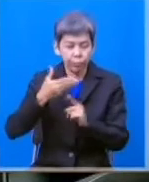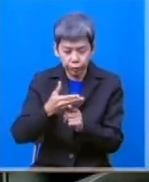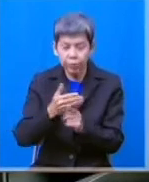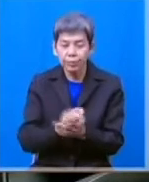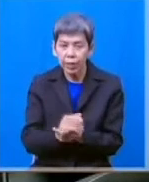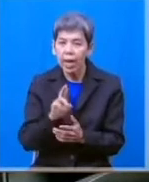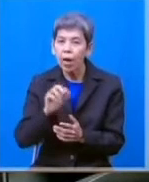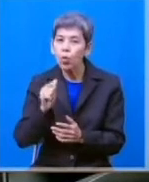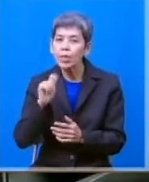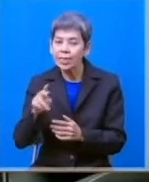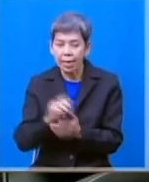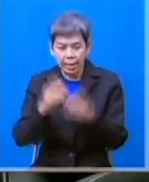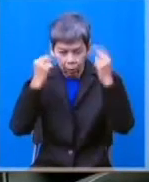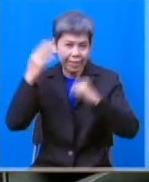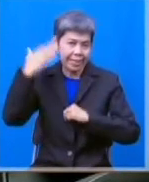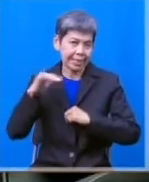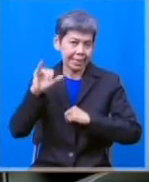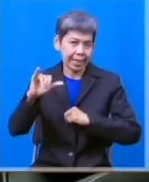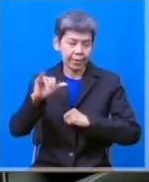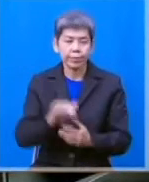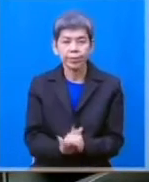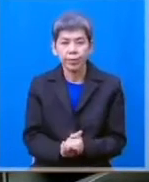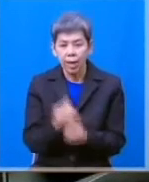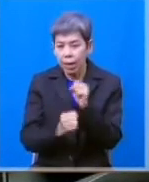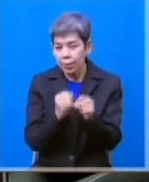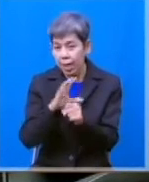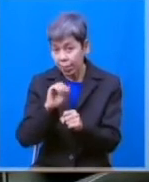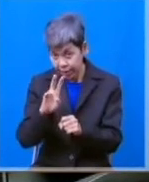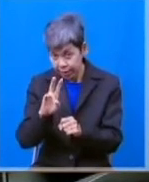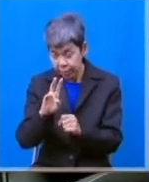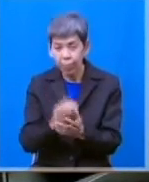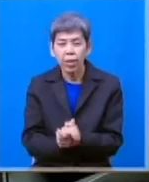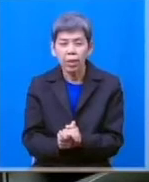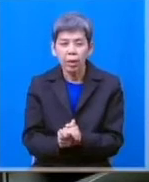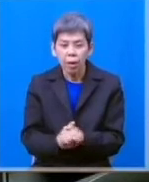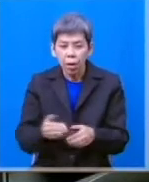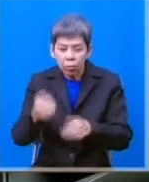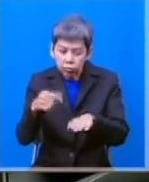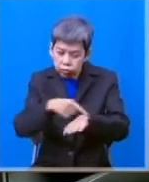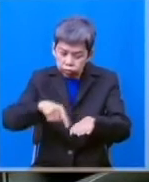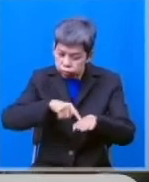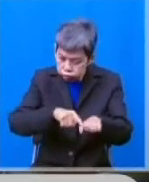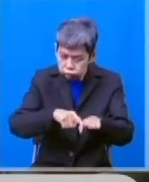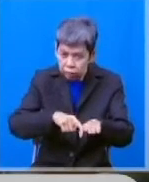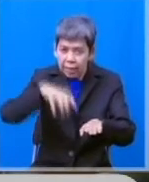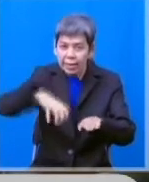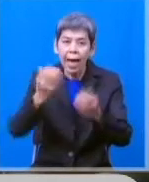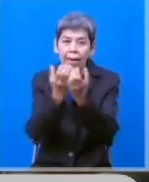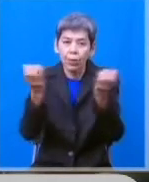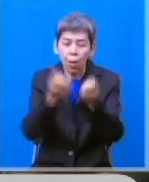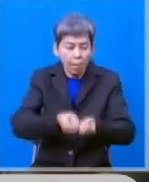ทิศนายกยิงละนะครับปี57คาร์บอมที่บริเวณใกล้ศาลรัฐธรรมนูญนะ